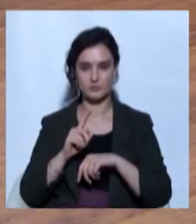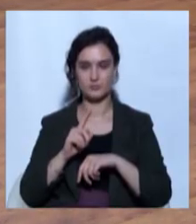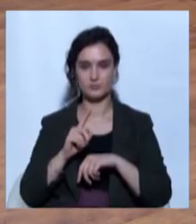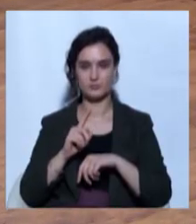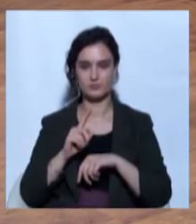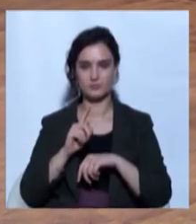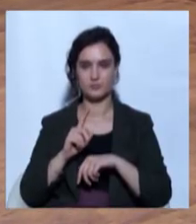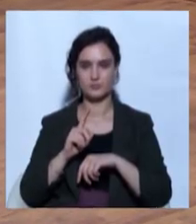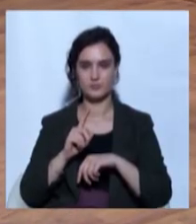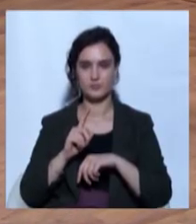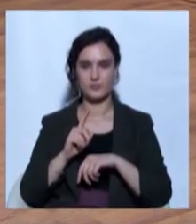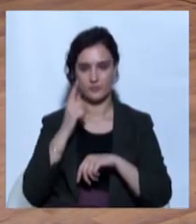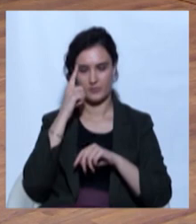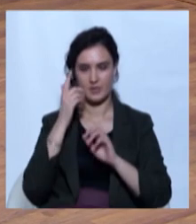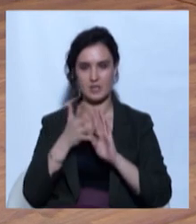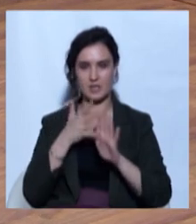ოღონდ